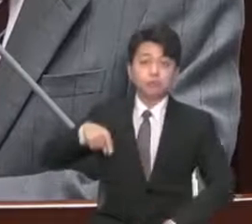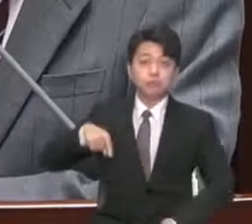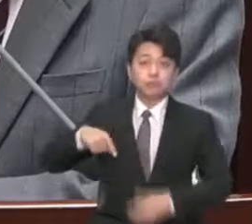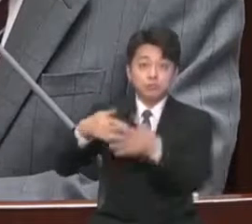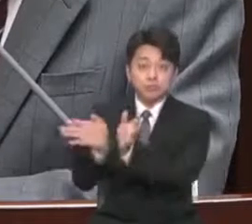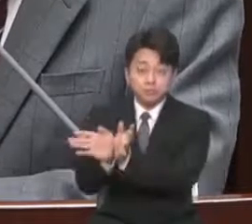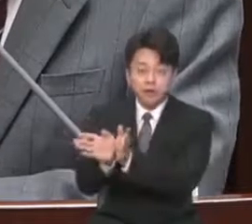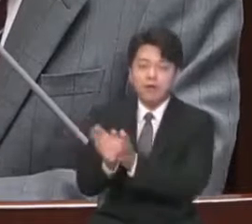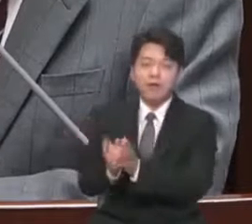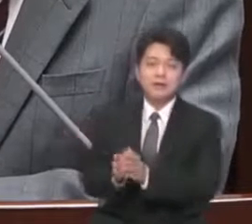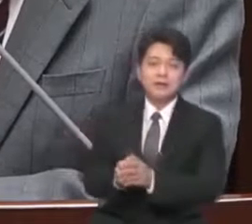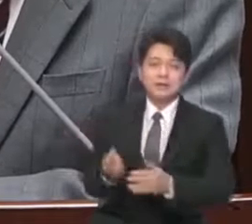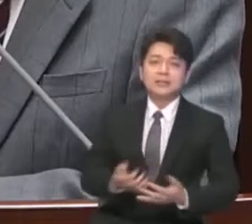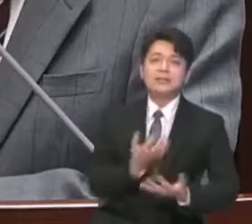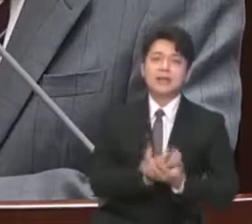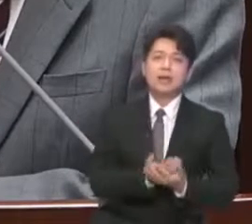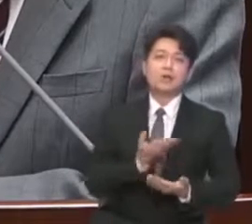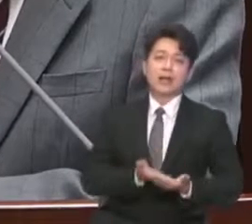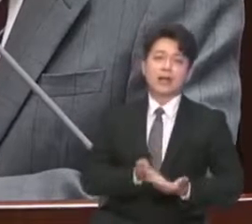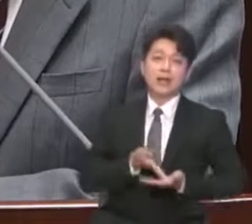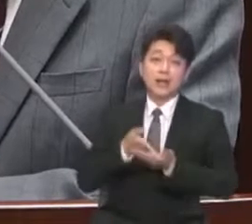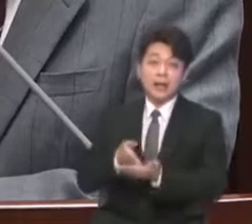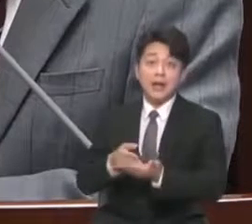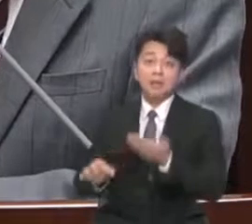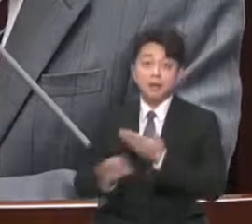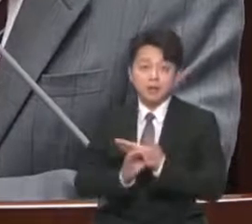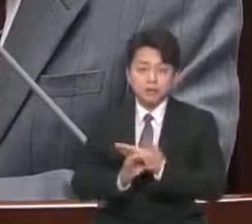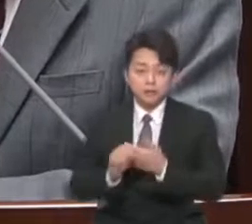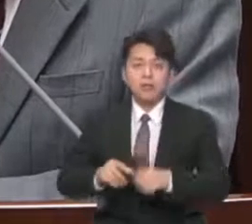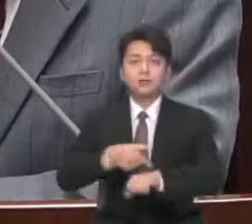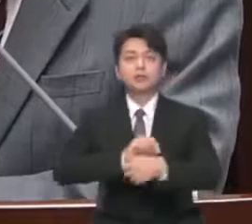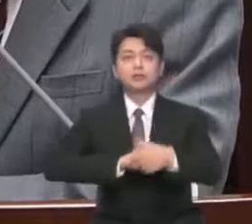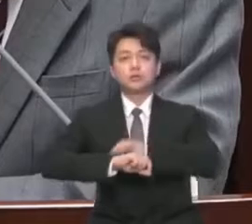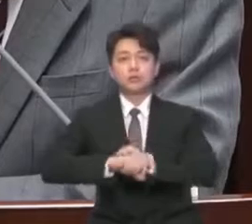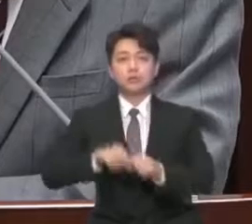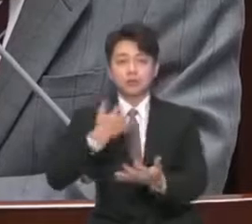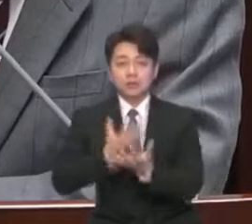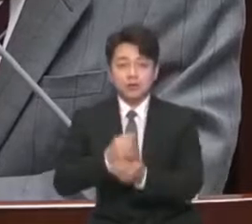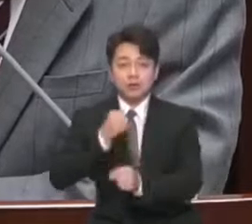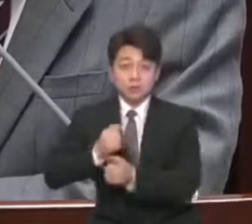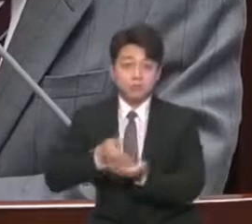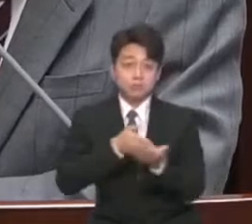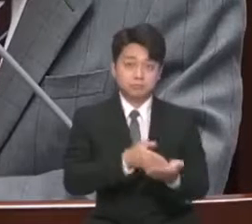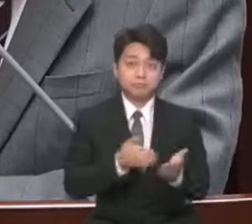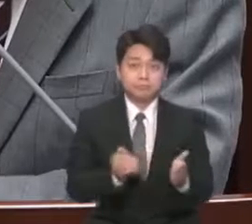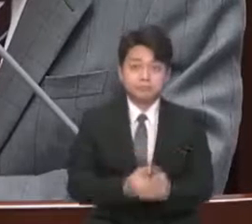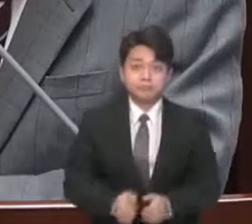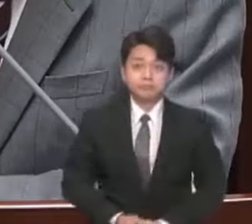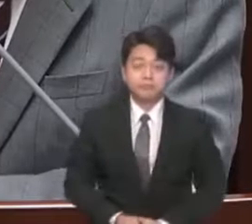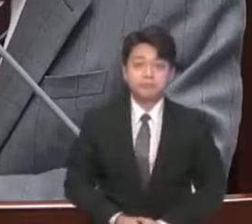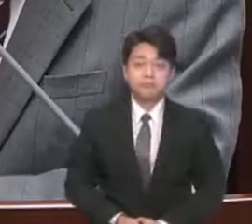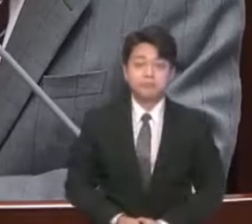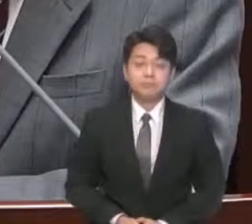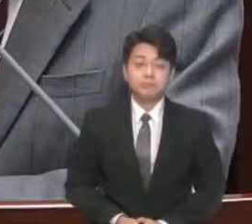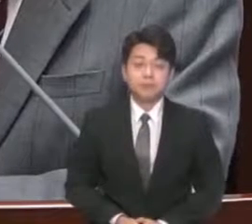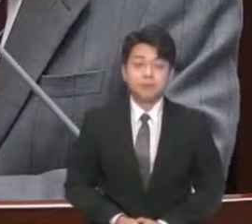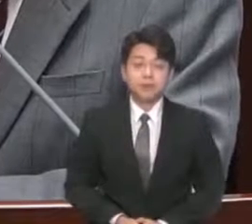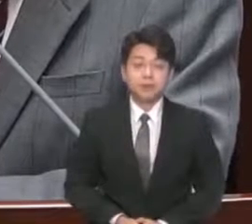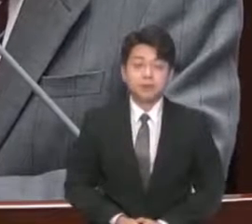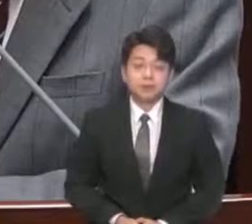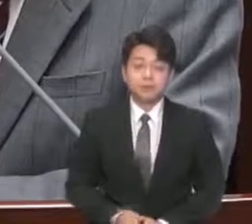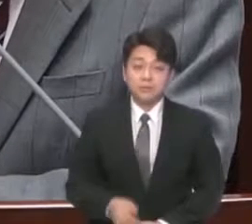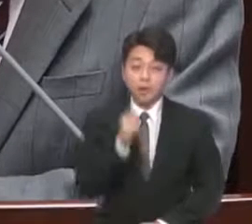있으면은 적극적으로 지금 협조하고 있는 것으로 알고 있습니다. 통역병 선발 과정도 수사하고 있습니까? 그거는 뭐